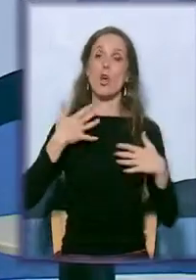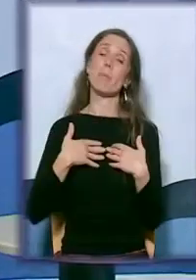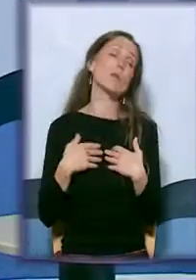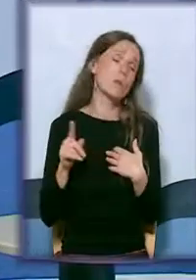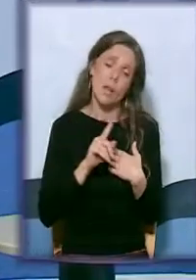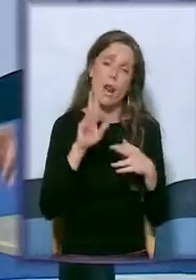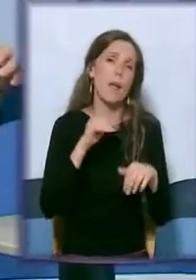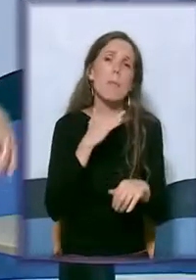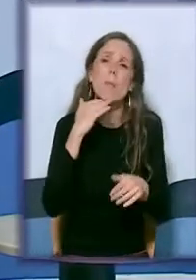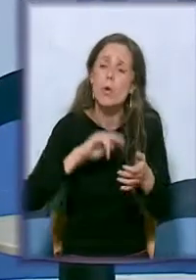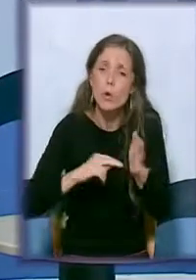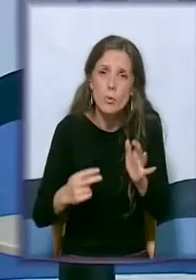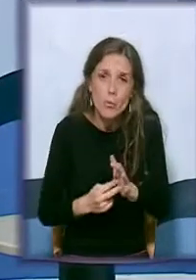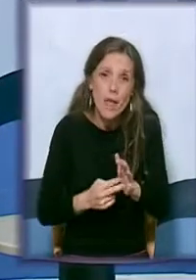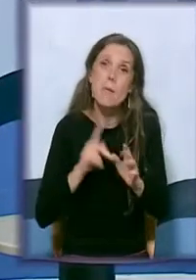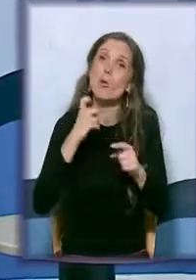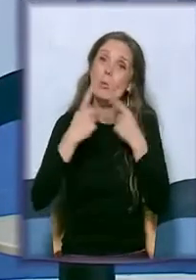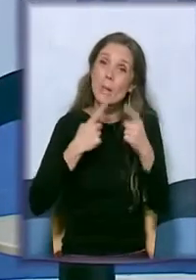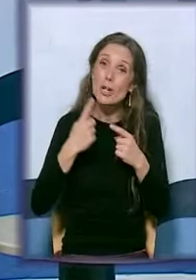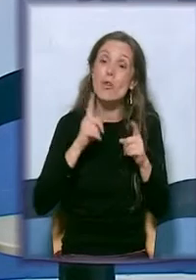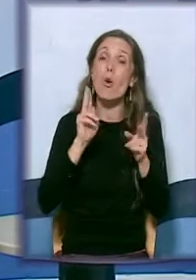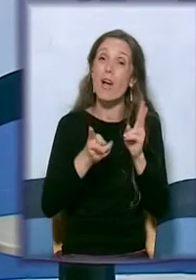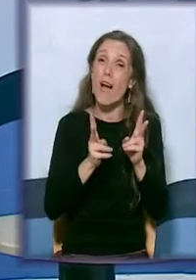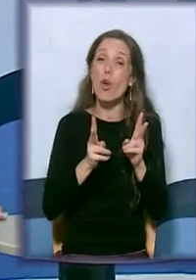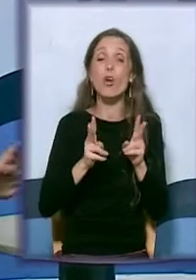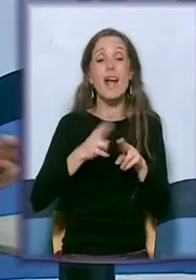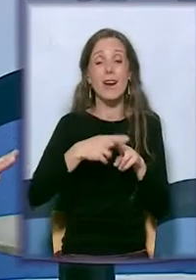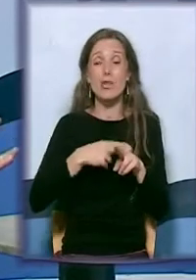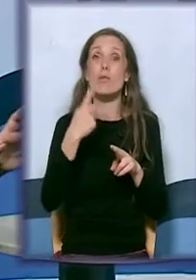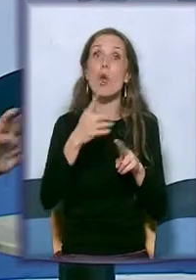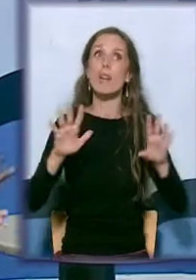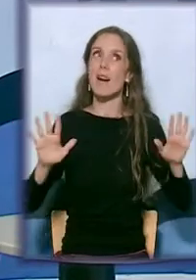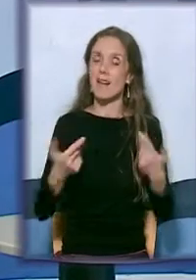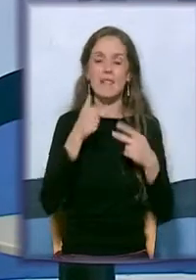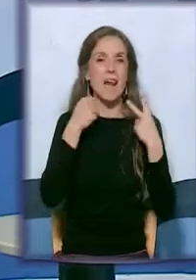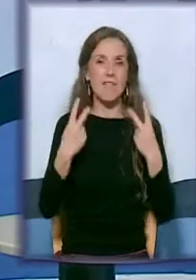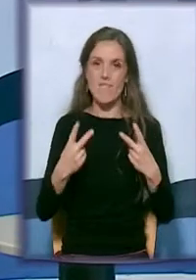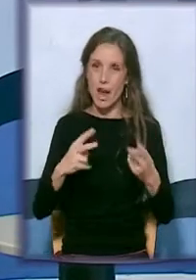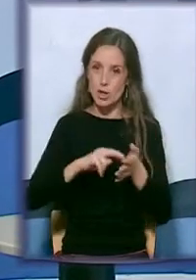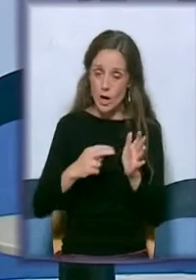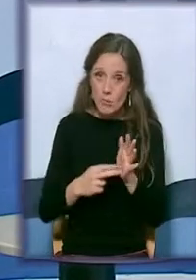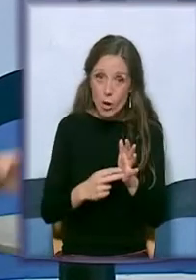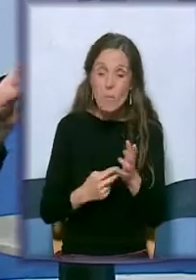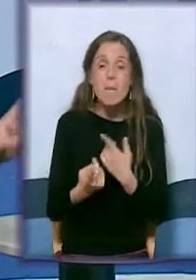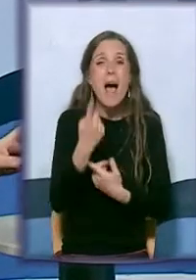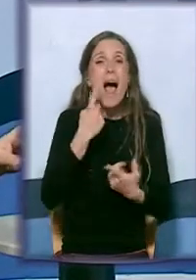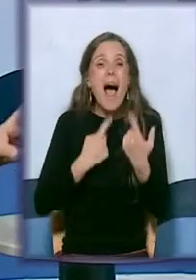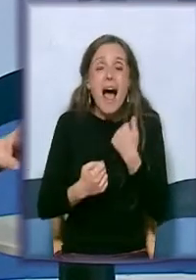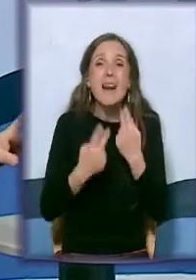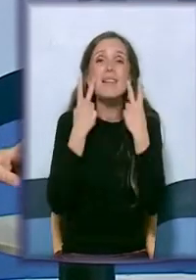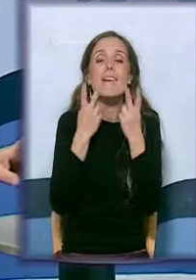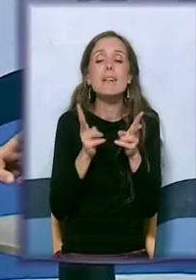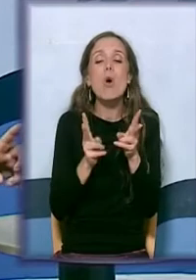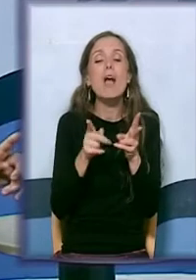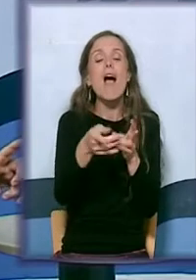o tome kako i na koji način moramo da rešimo još jedan problem koji je jako hitan i jako važan i mora da se reši. Ali da vidimo kako i ovde stručni